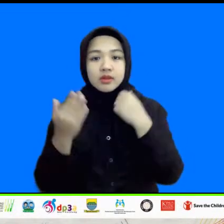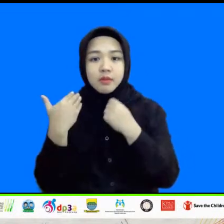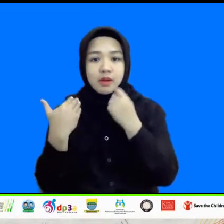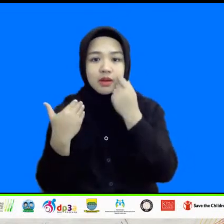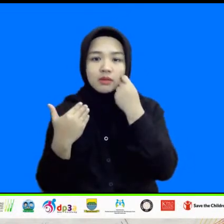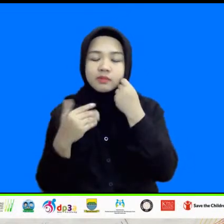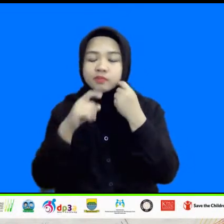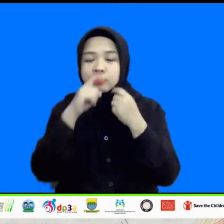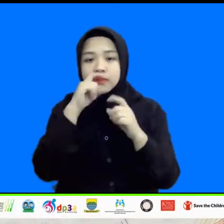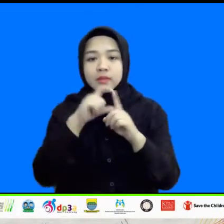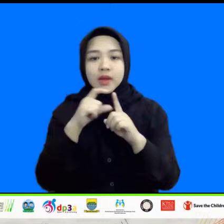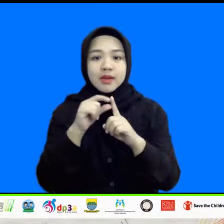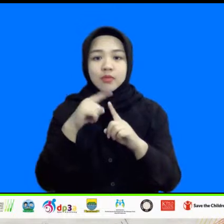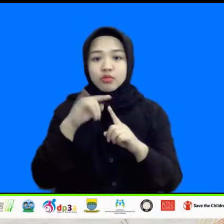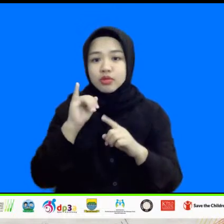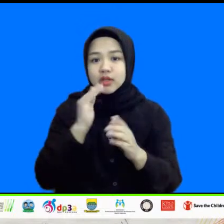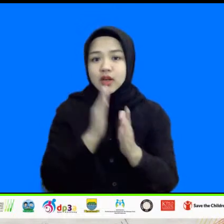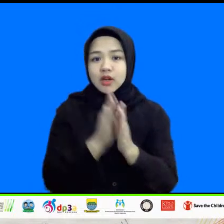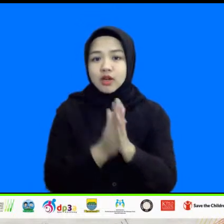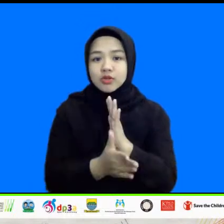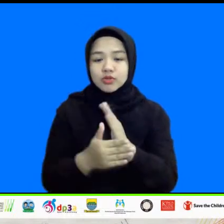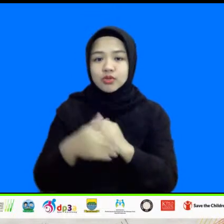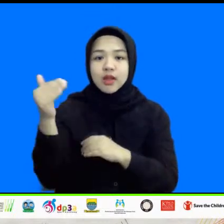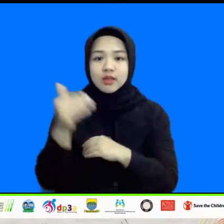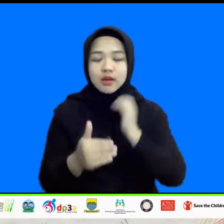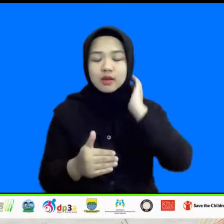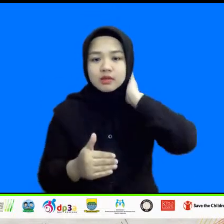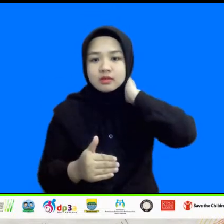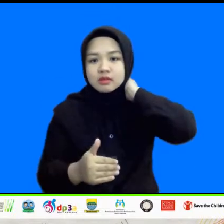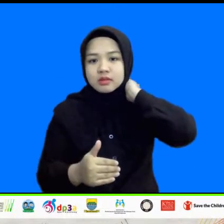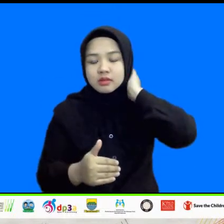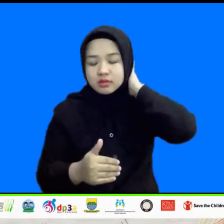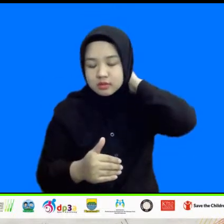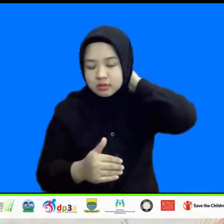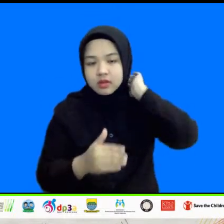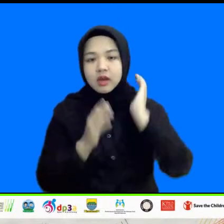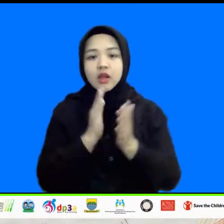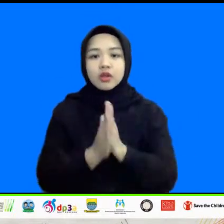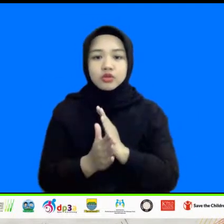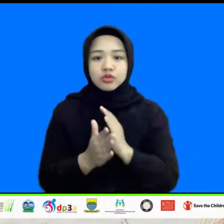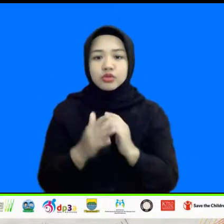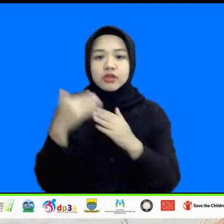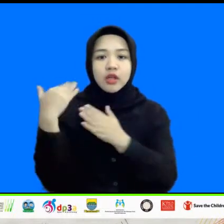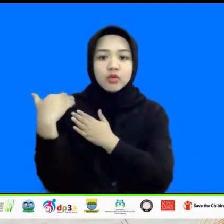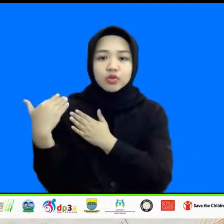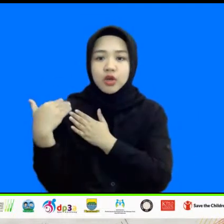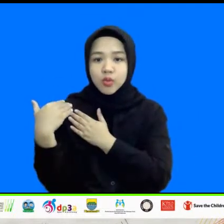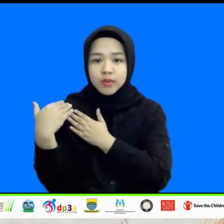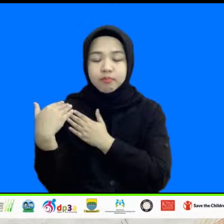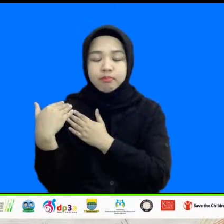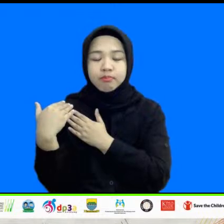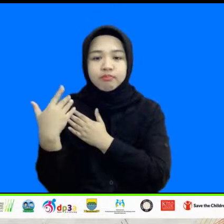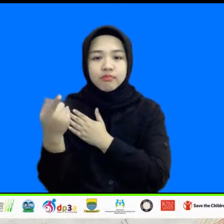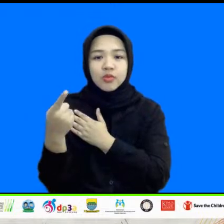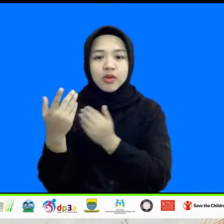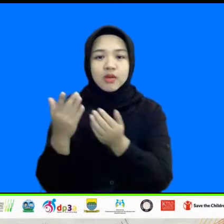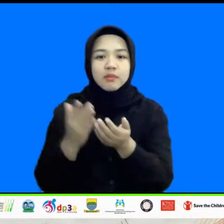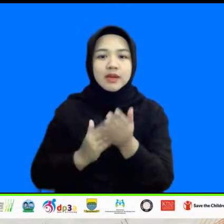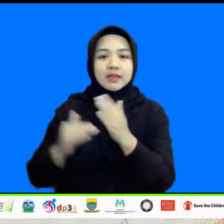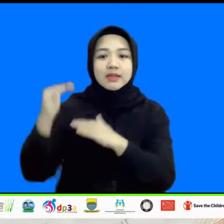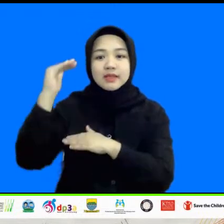hadir langsung ya, Deputi Bidang Pemenuhan Anak-anak yang bertanggung jawab ada boleh dibilang yang tertinggi gitu